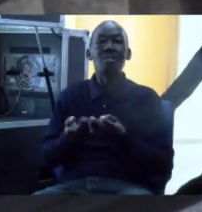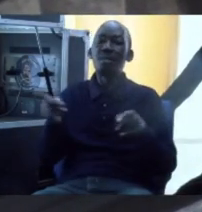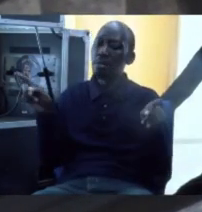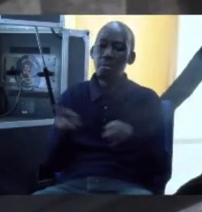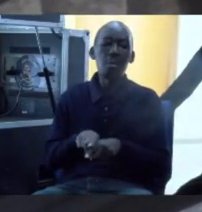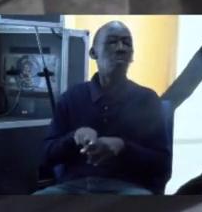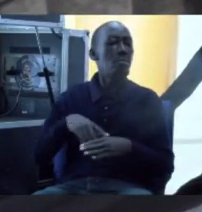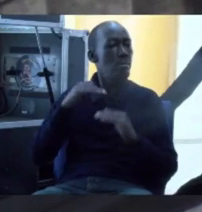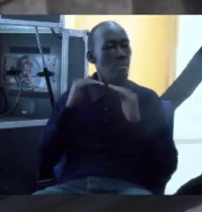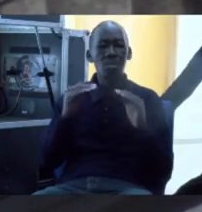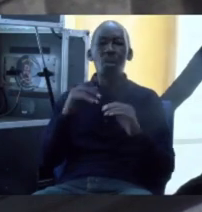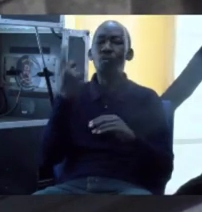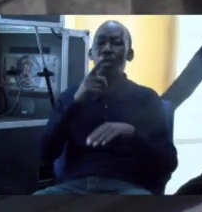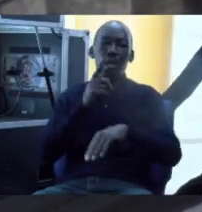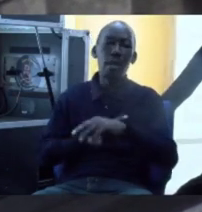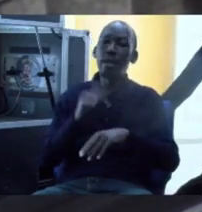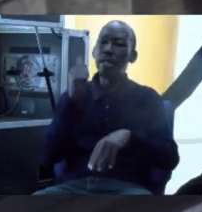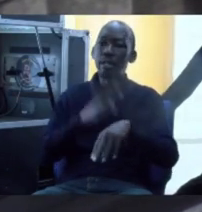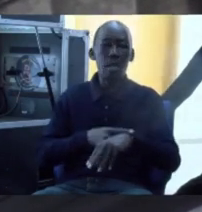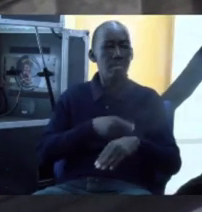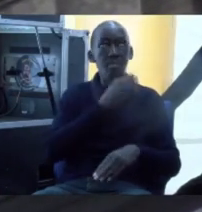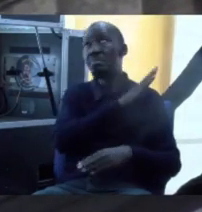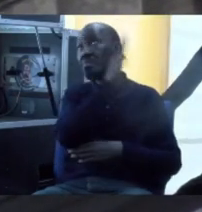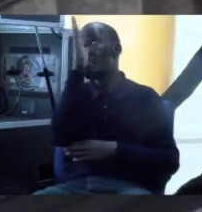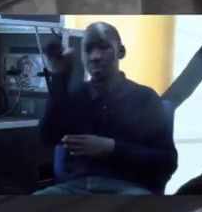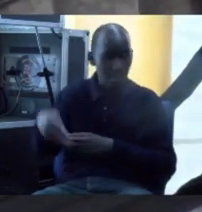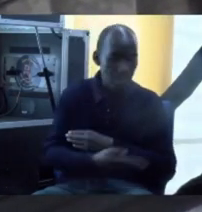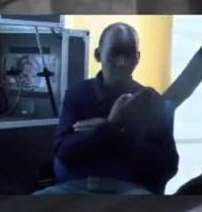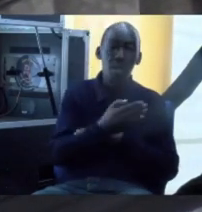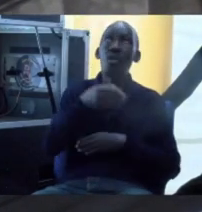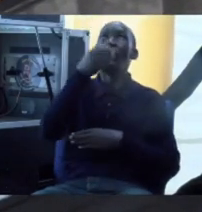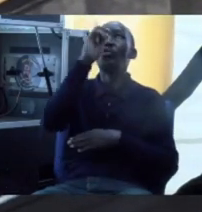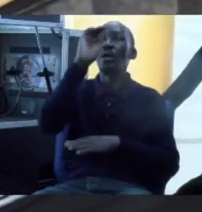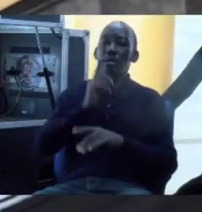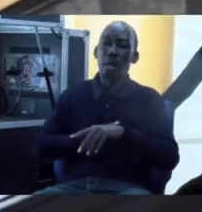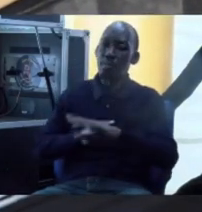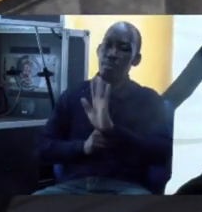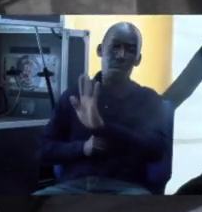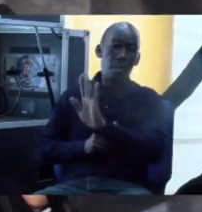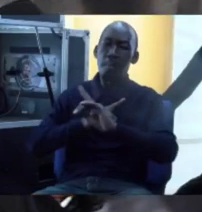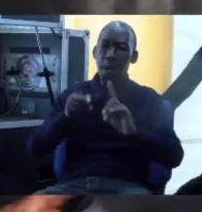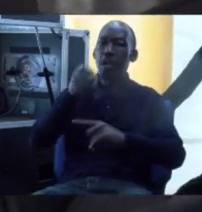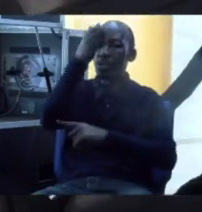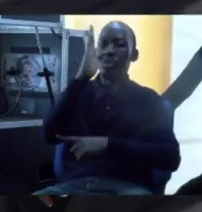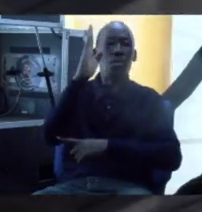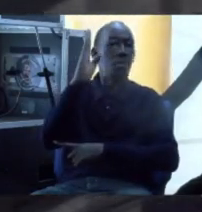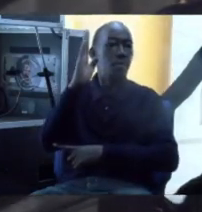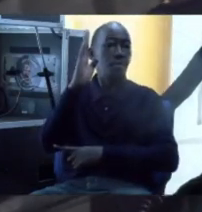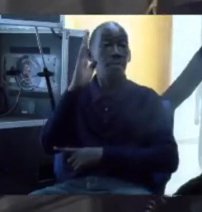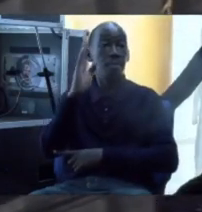same. Nguvu zake whatever zinabaki. Time you are in yourself, wakati wa wote uliopo, that's your time zone. Uo ni wakati but Jehovah, lakini